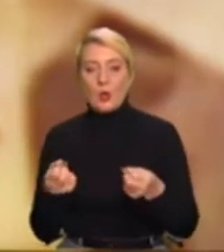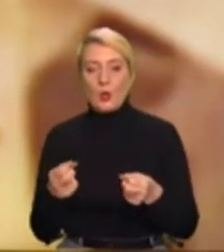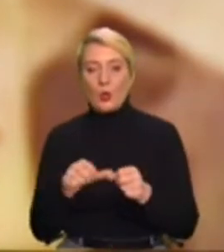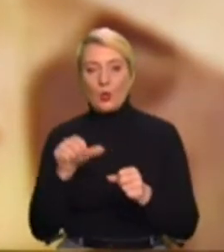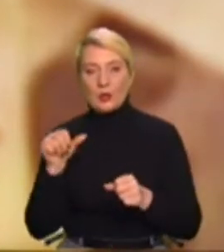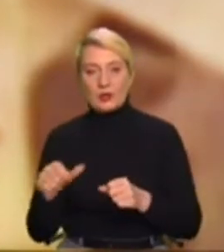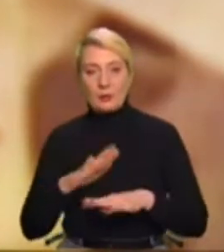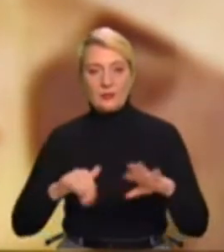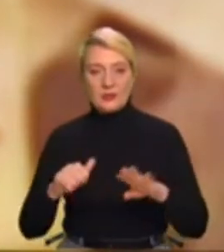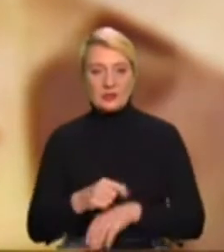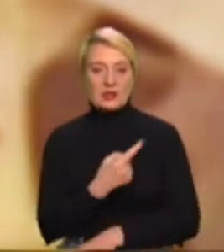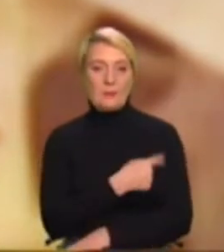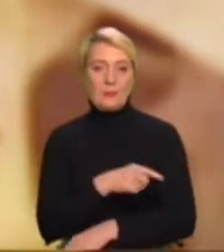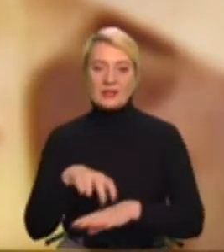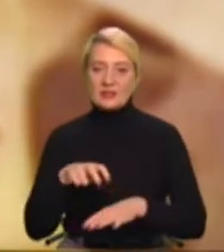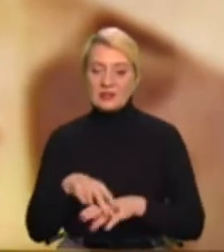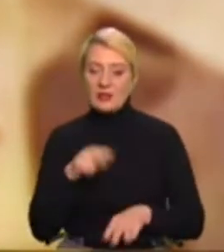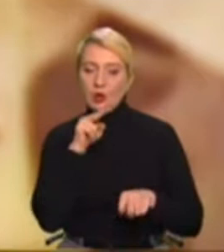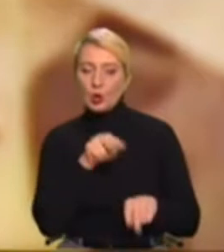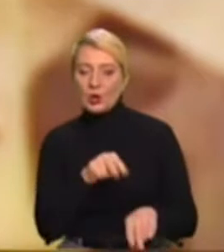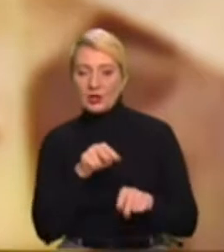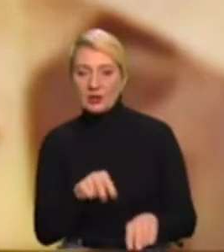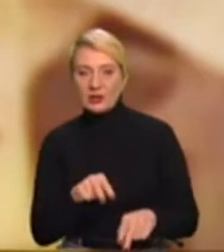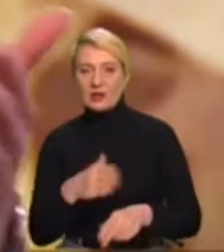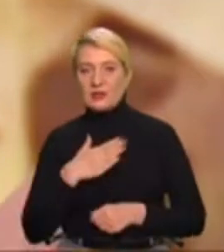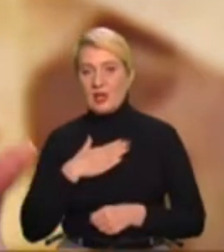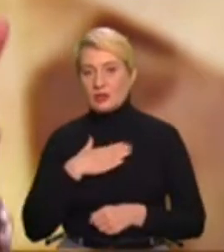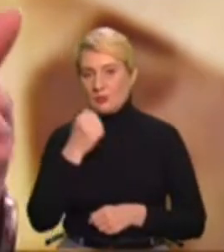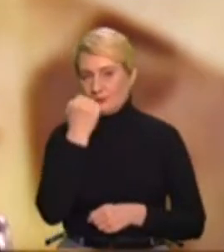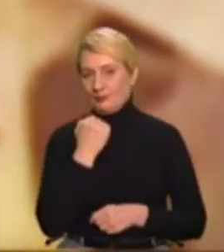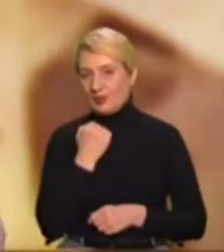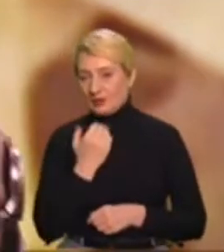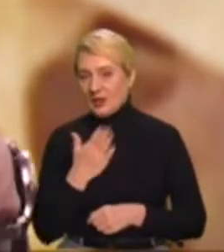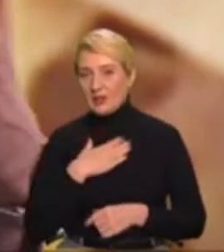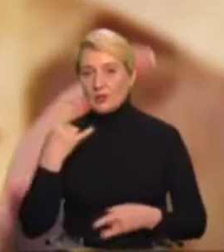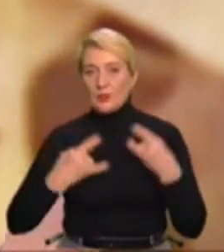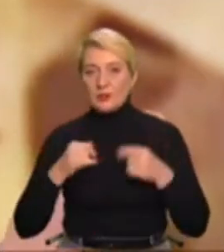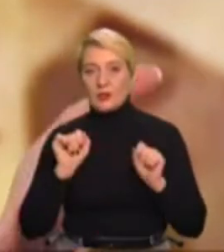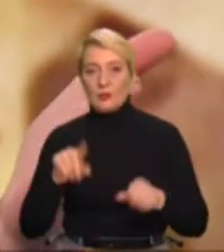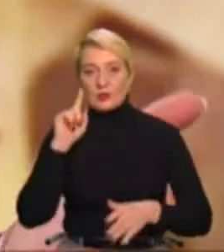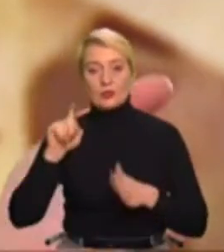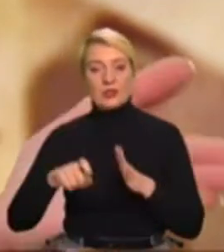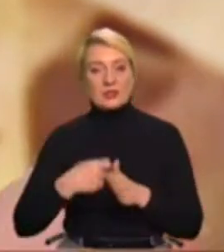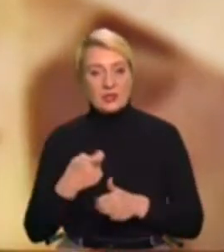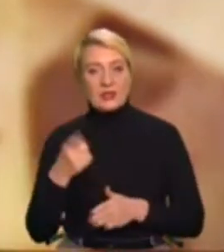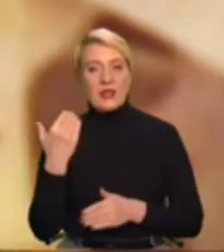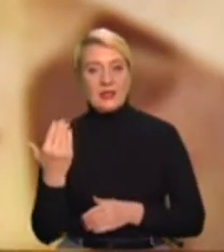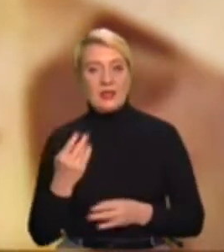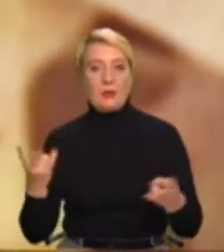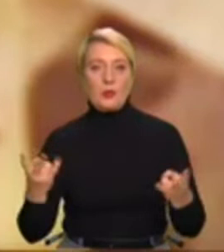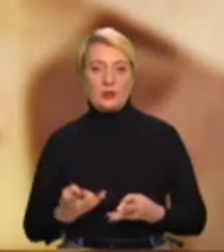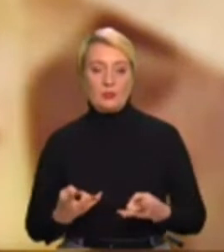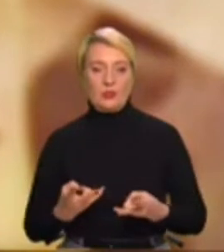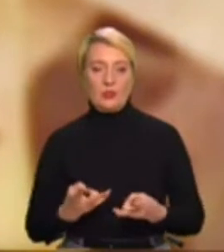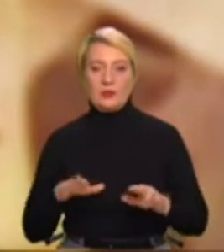медсестер, соціальних працівників, доглядальників? Можливо, саме завдяки нашому ефіру вони зможуть дізнатися, що їхніх послуг потребує місто.